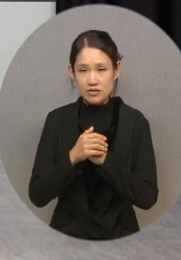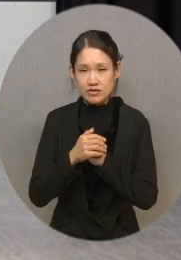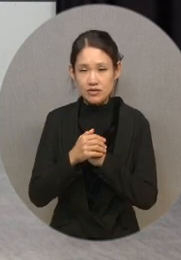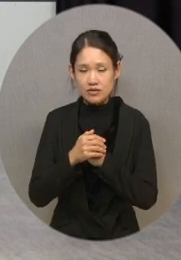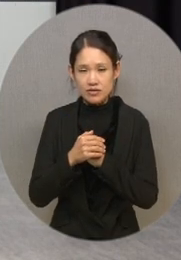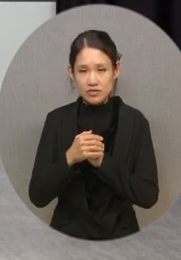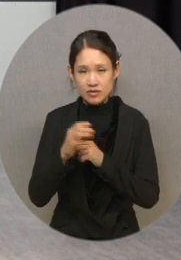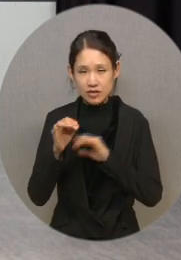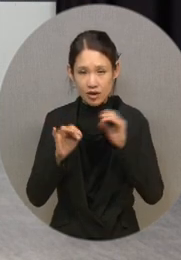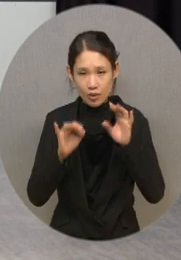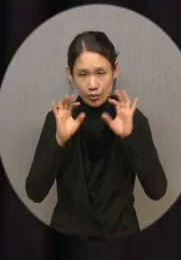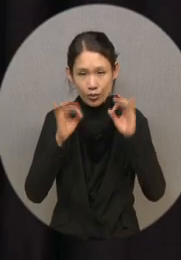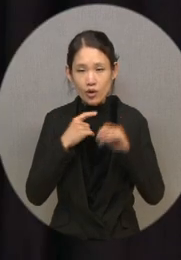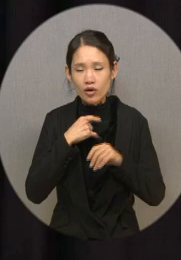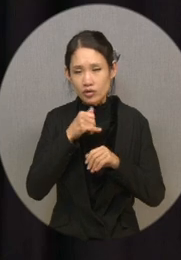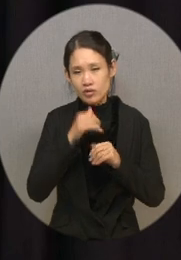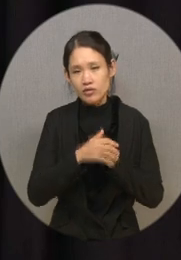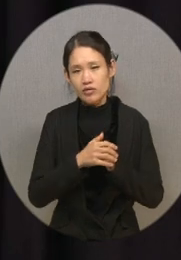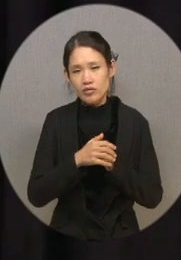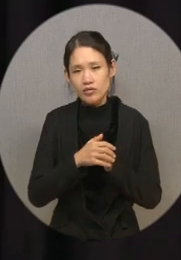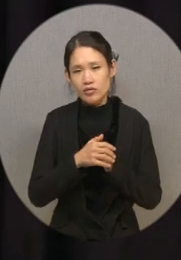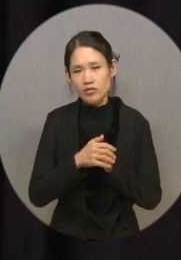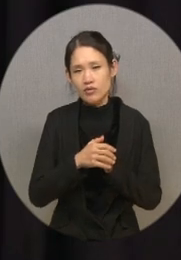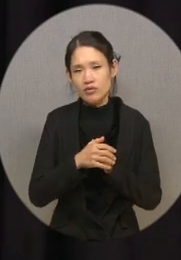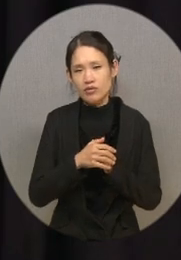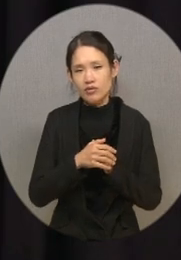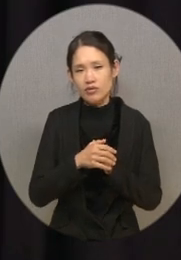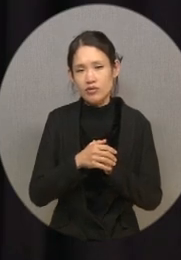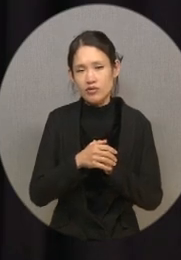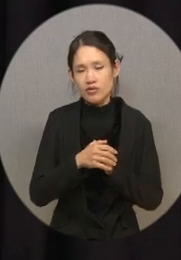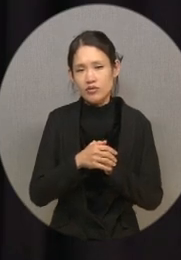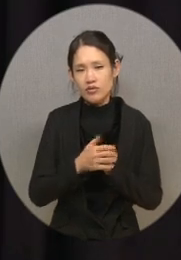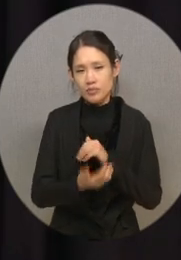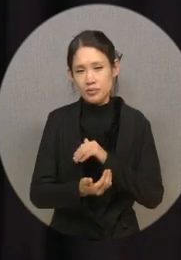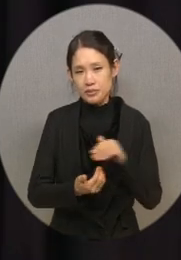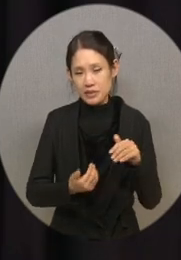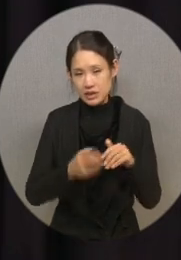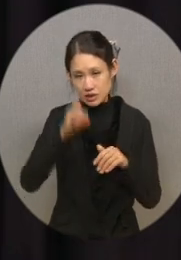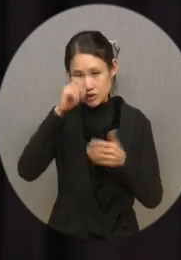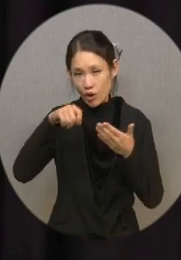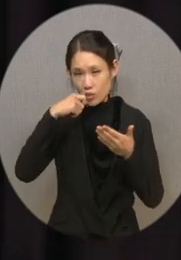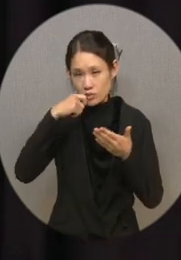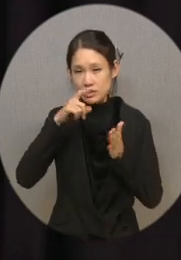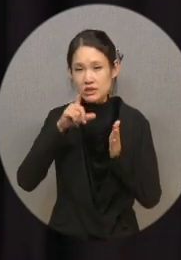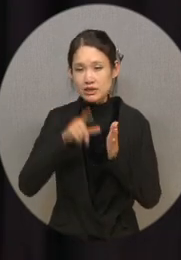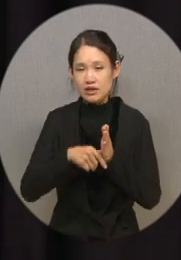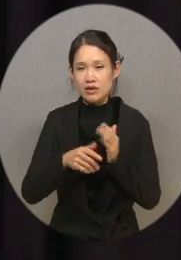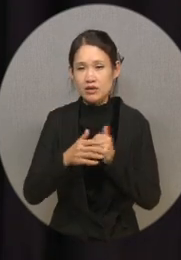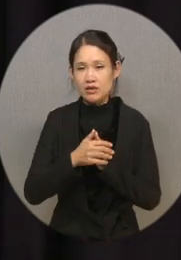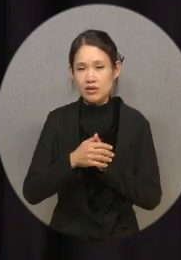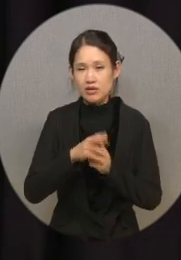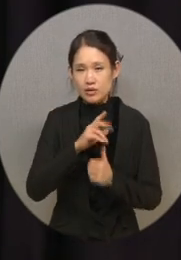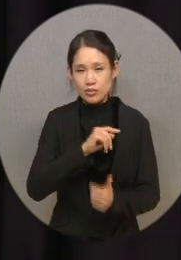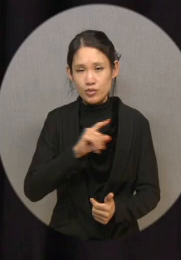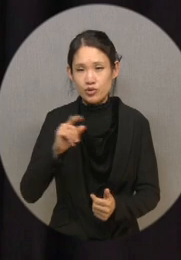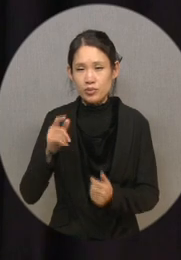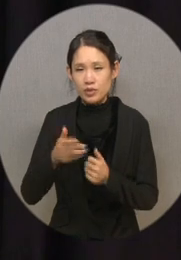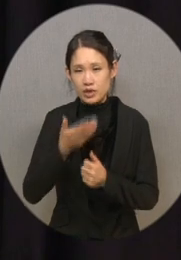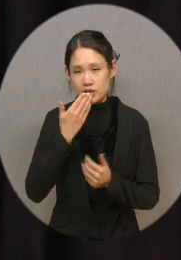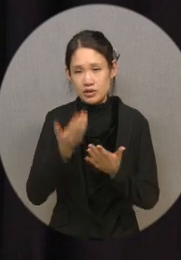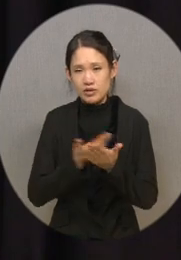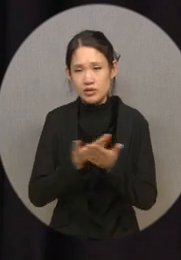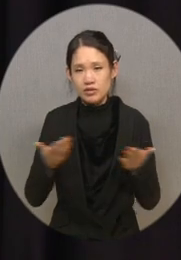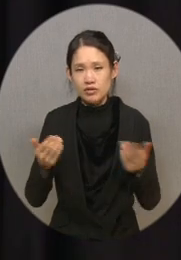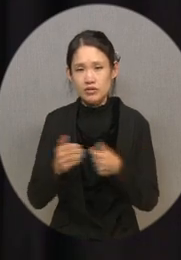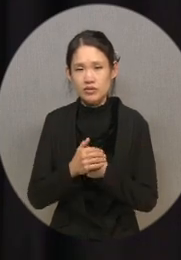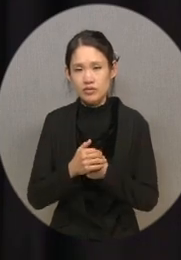있어요. 공연을. 그러면서 그 사전에 그 점심시간에 우리 뷔페로 음식을 대접했다고요. 근데